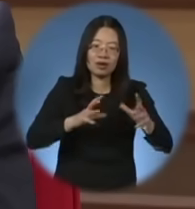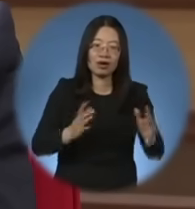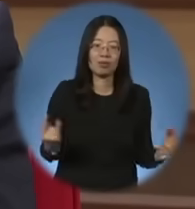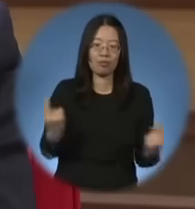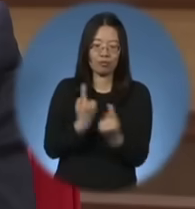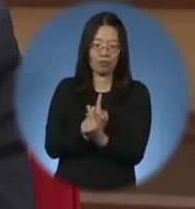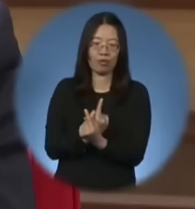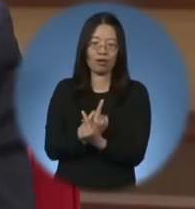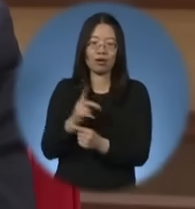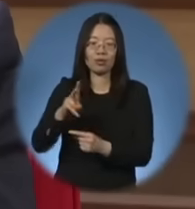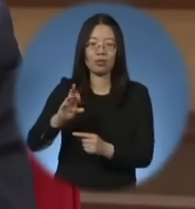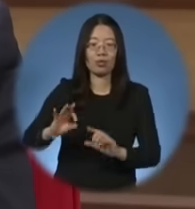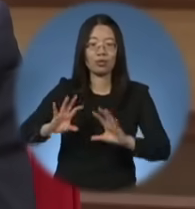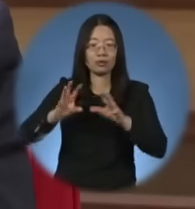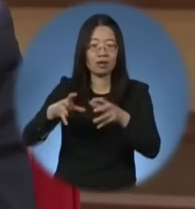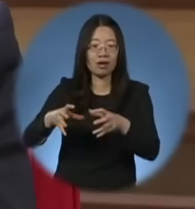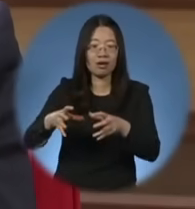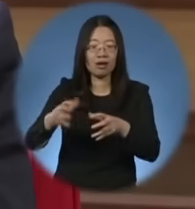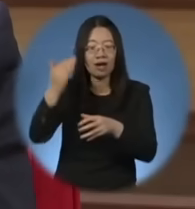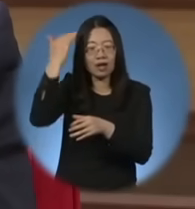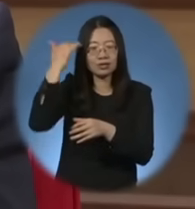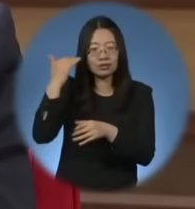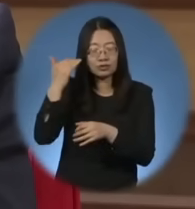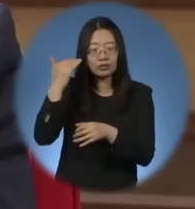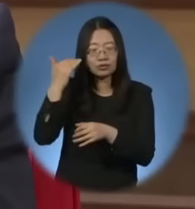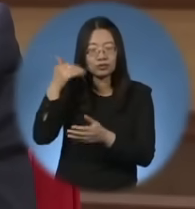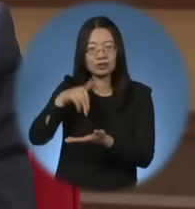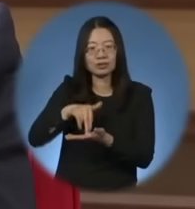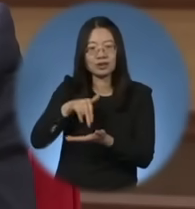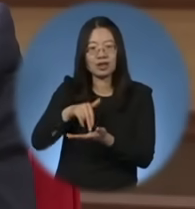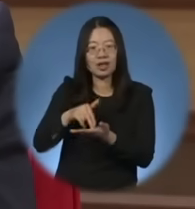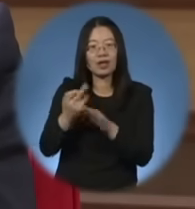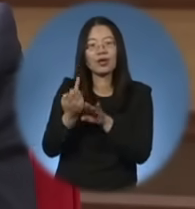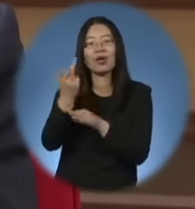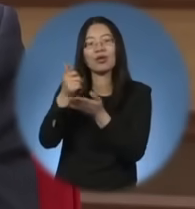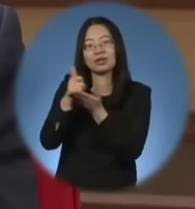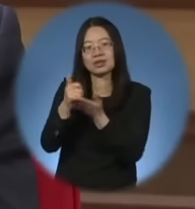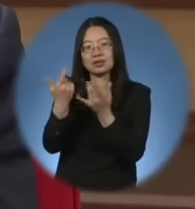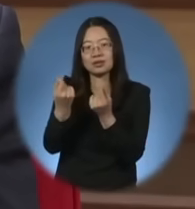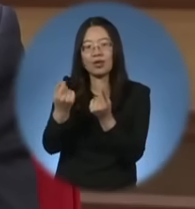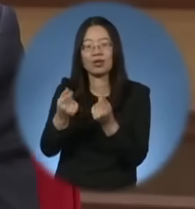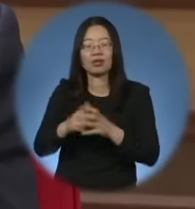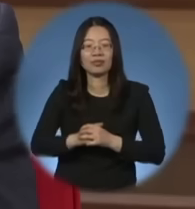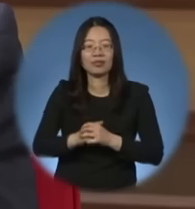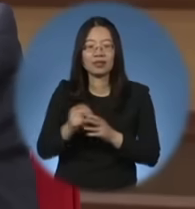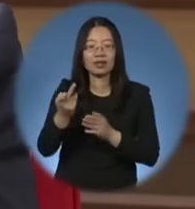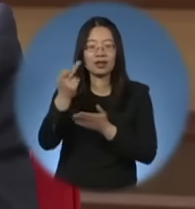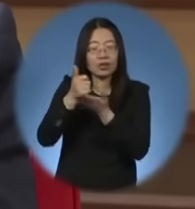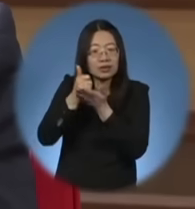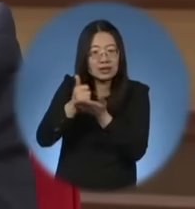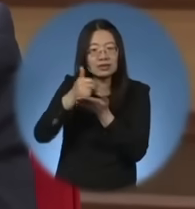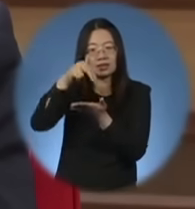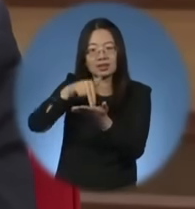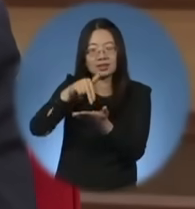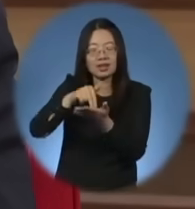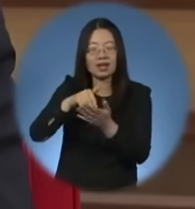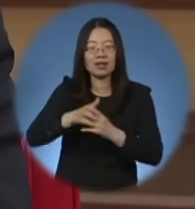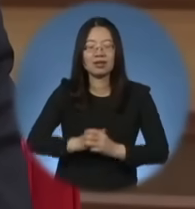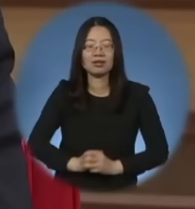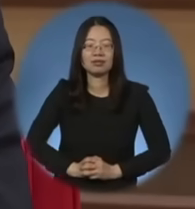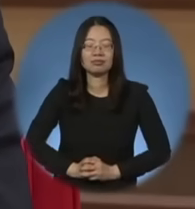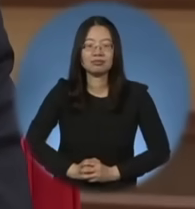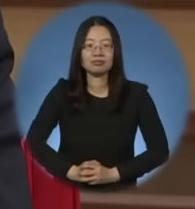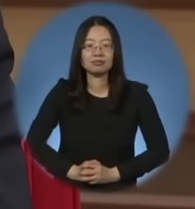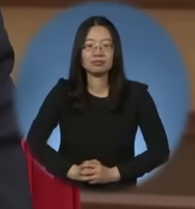바뀌었죠 그래요 명나라는 한국에 있어서는 형님이아요 죠 또 형님으로